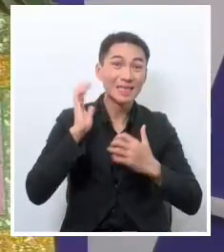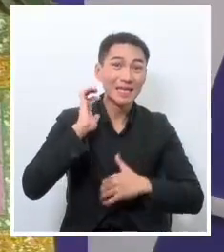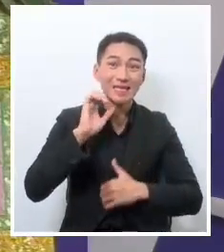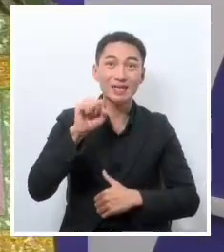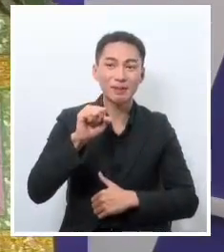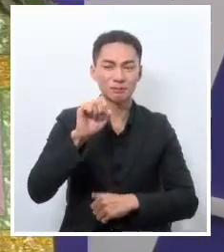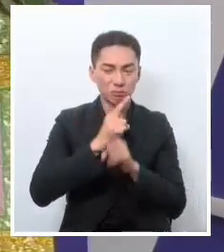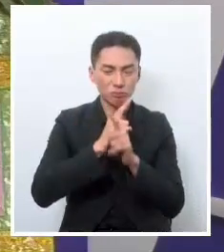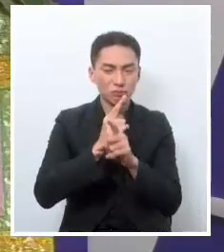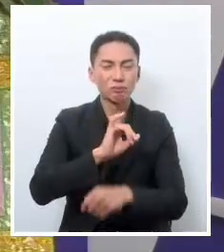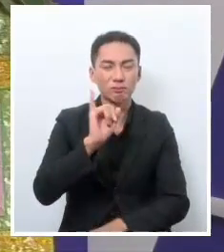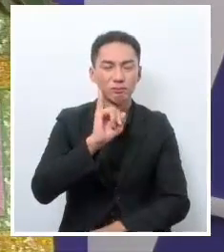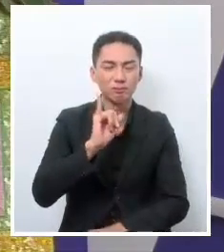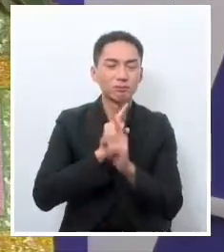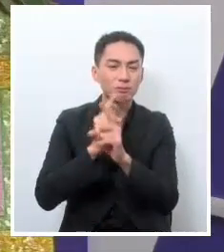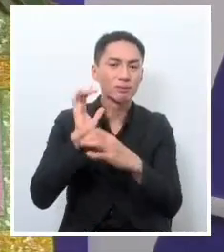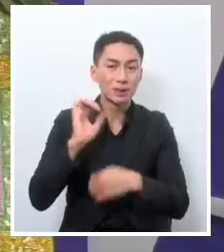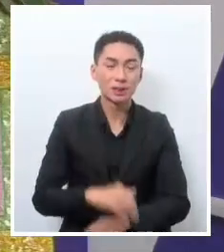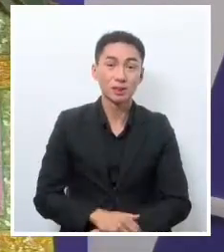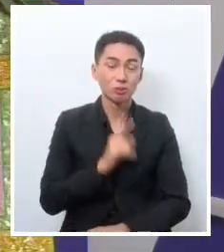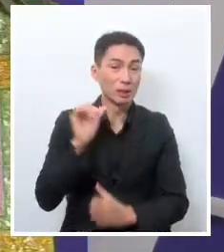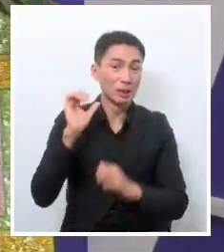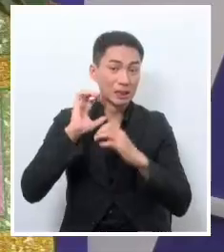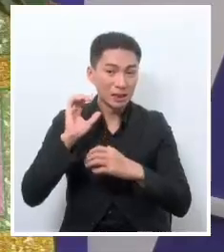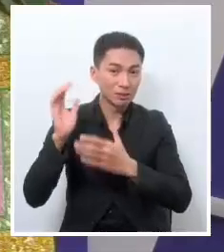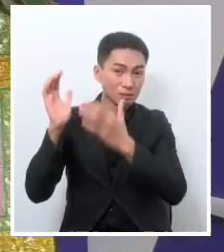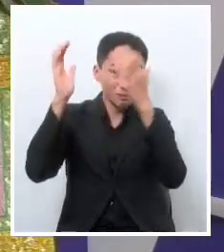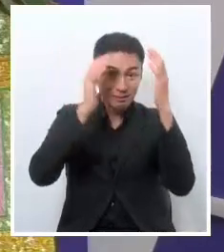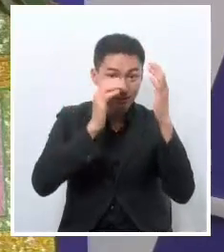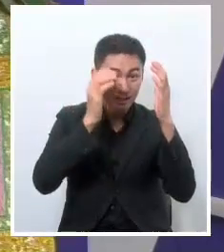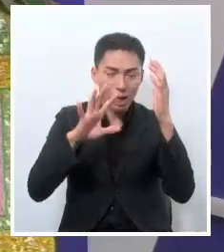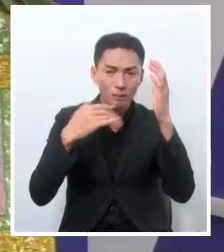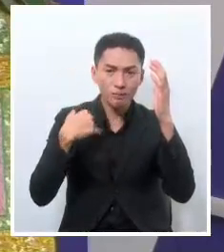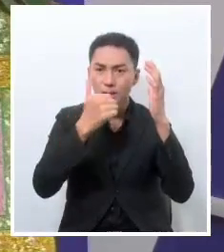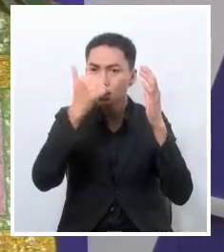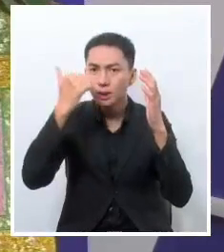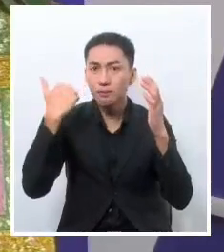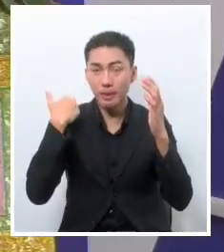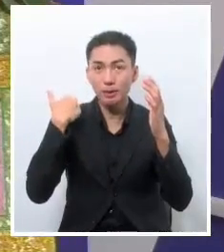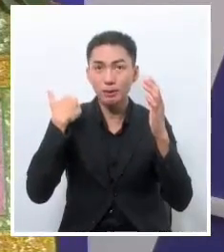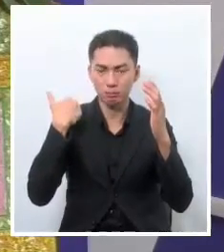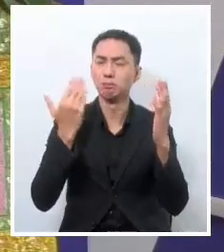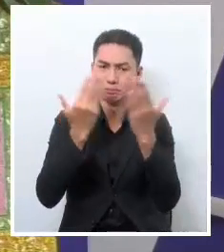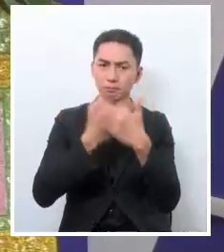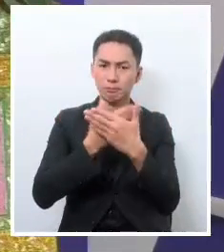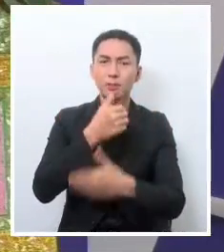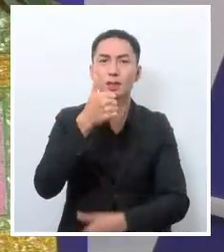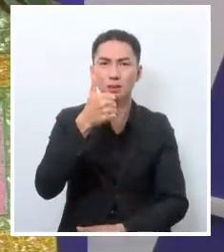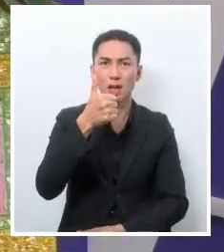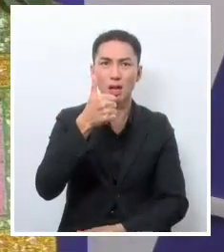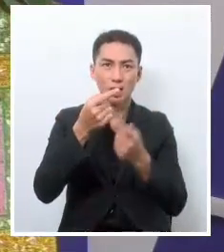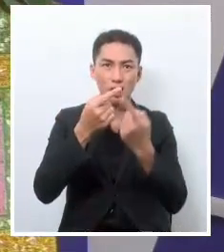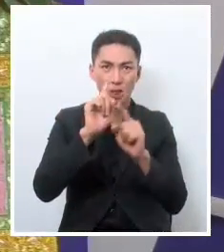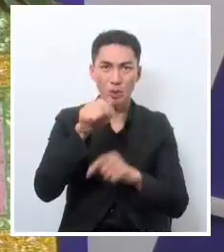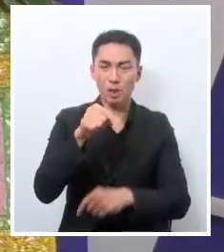ครับแล้วอย่างตัวลิงเนี่ยเราสามารถปรับเปลี่ยนเป็นตัวละครอื่นได้มั้ยฮะตัวลิงปรับเปลี่ยนได้ครับแต่ว่าต้องอาศัย